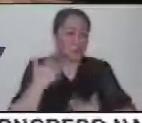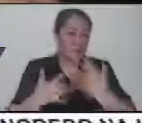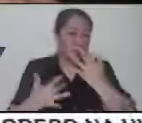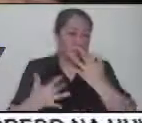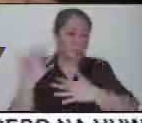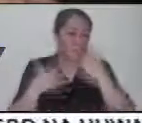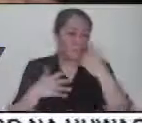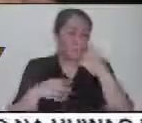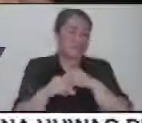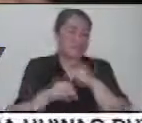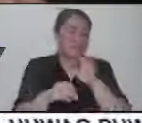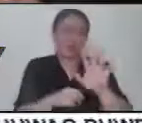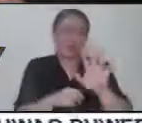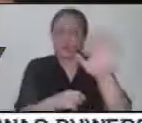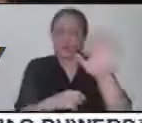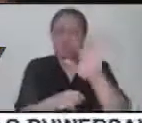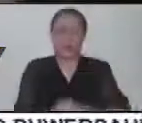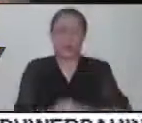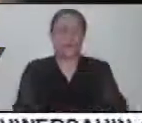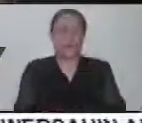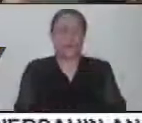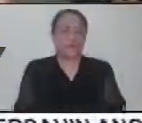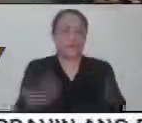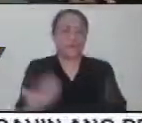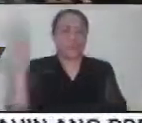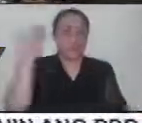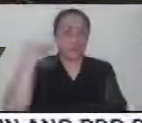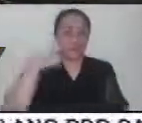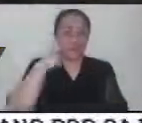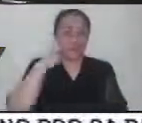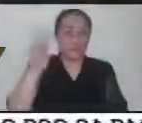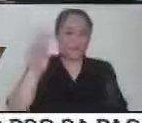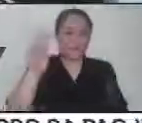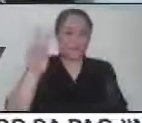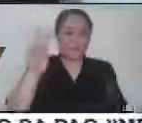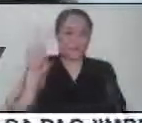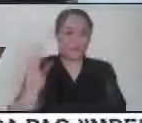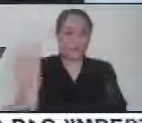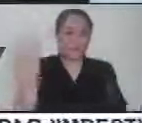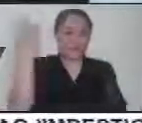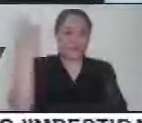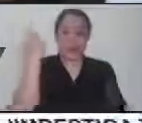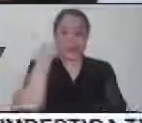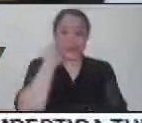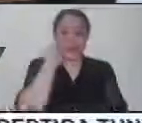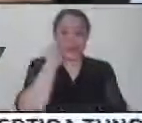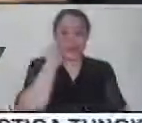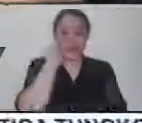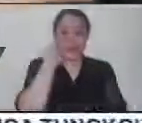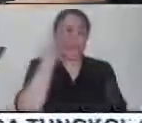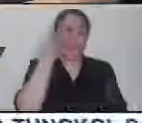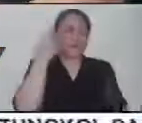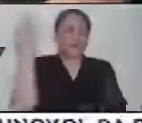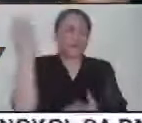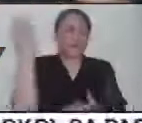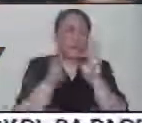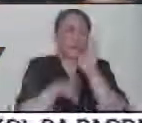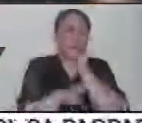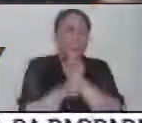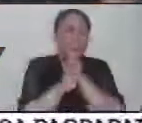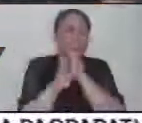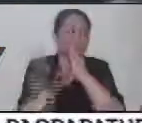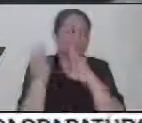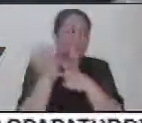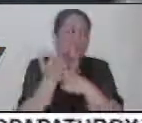kahit na siya ay single parent sa kanyang siyam na anak. Ang panganay niyang anak ay isang first year civil engineering student habang ang